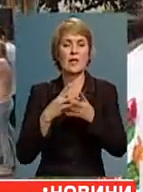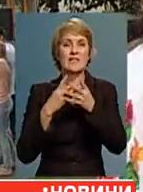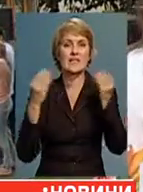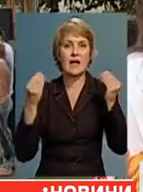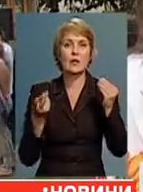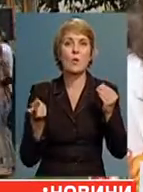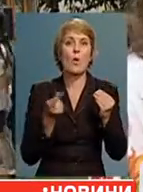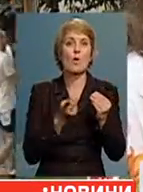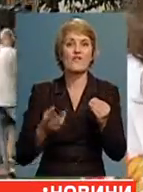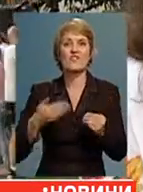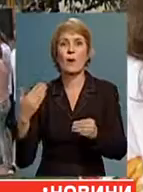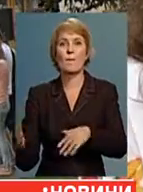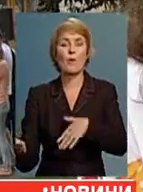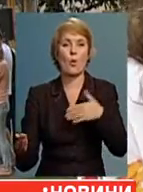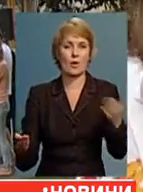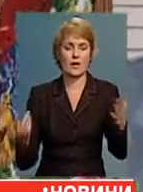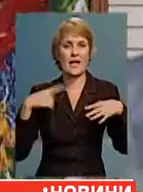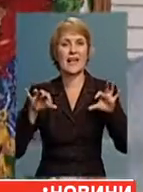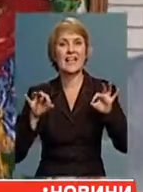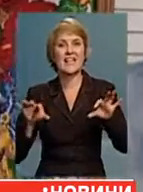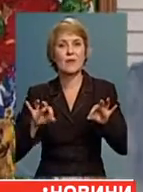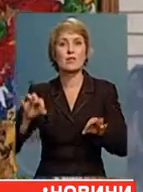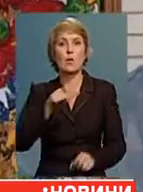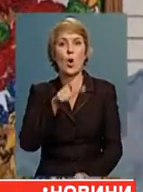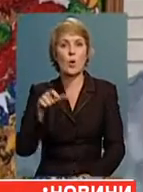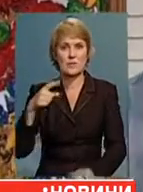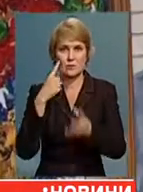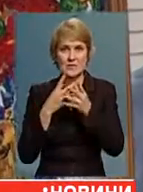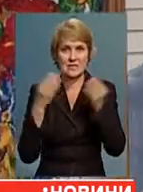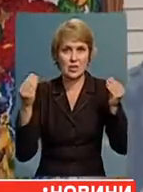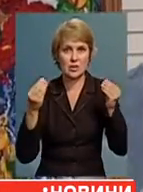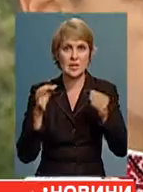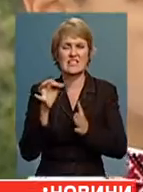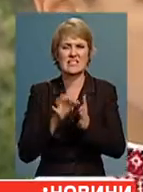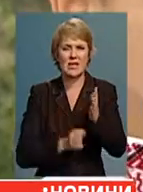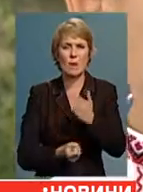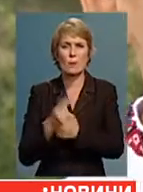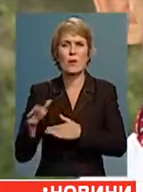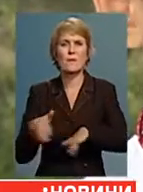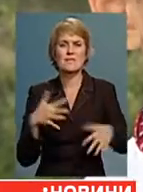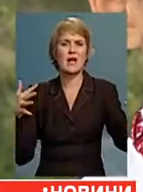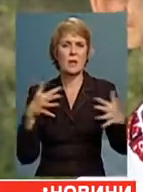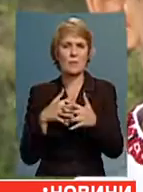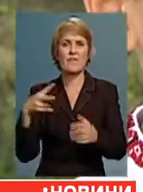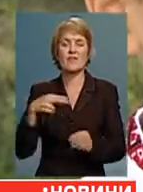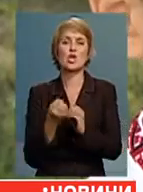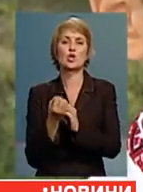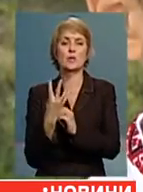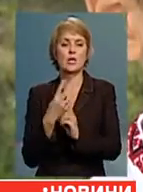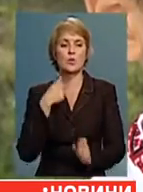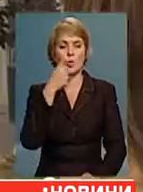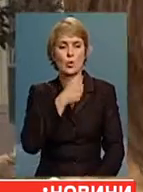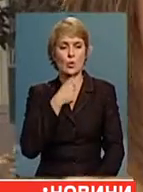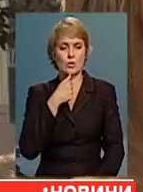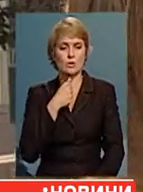лінії розмежування. Інформація про осіб, які зникли безвісти, почала надходити одразу після активних бойових дій у 2014